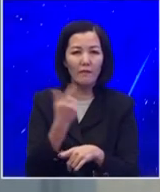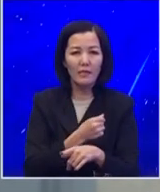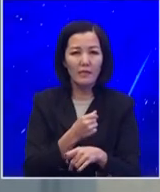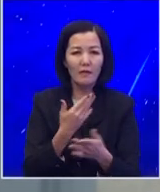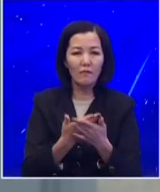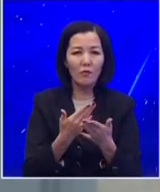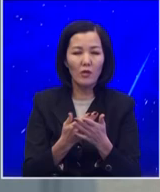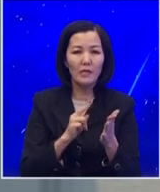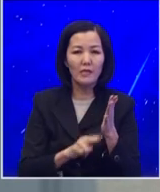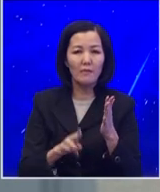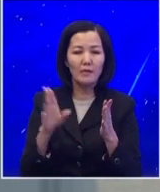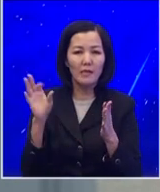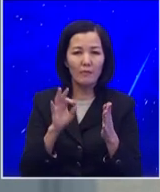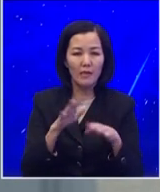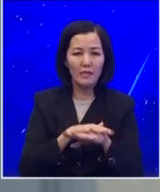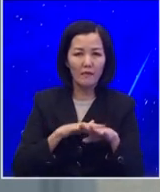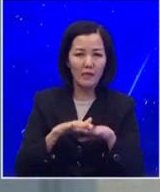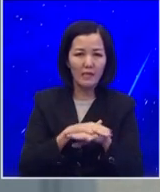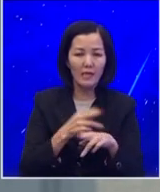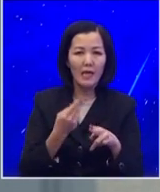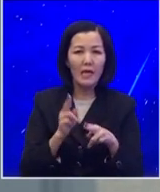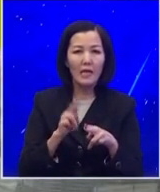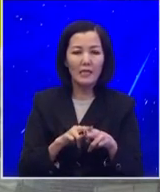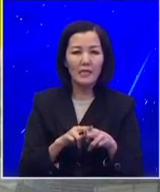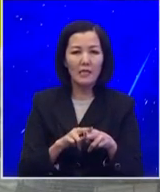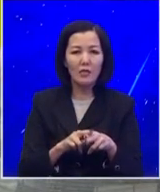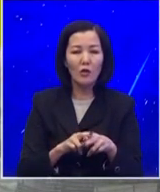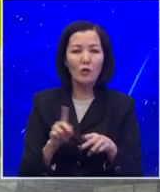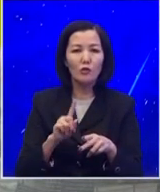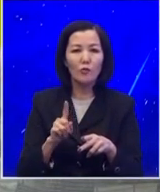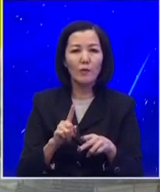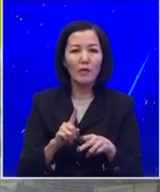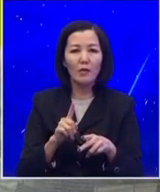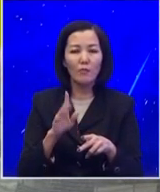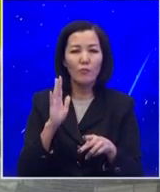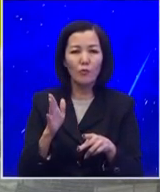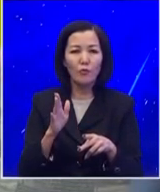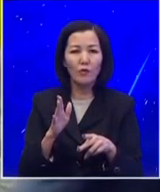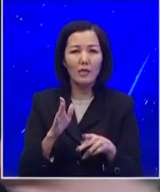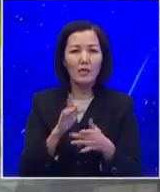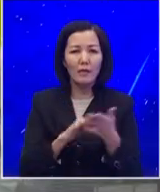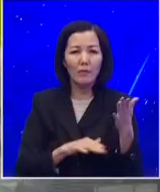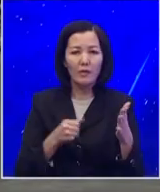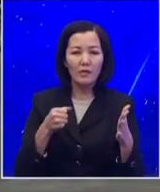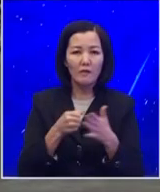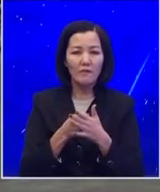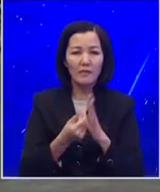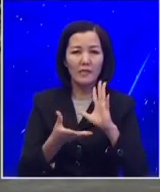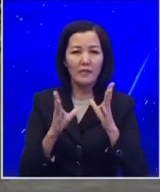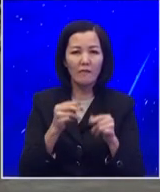необходимо вакцинировать около 70% населения. Это означает, что меры будут действовать на протяжении